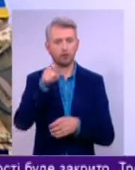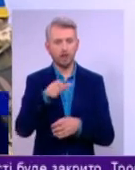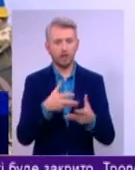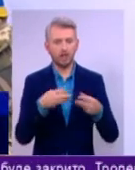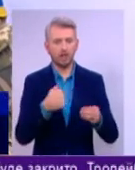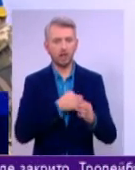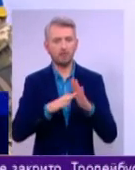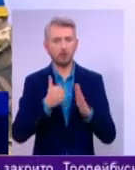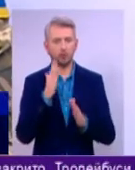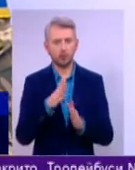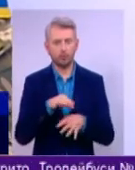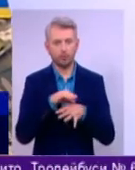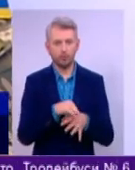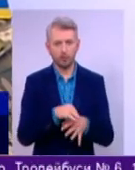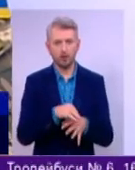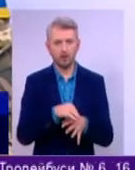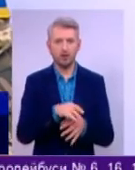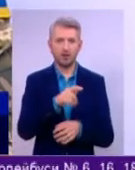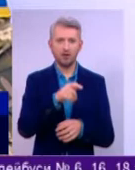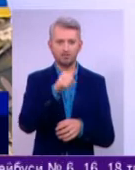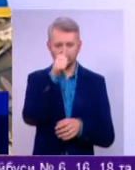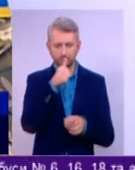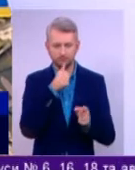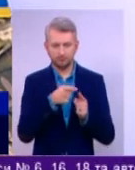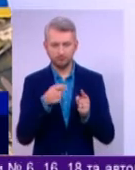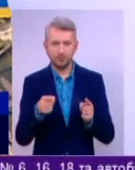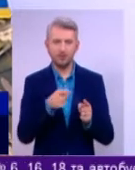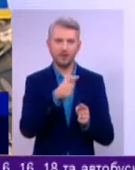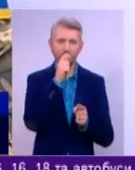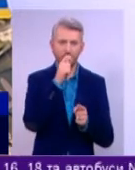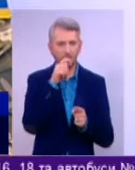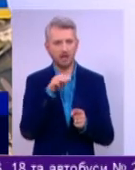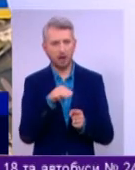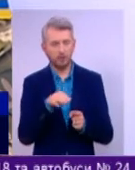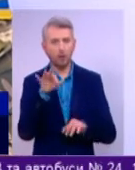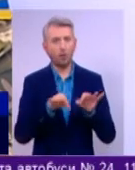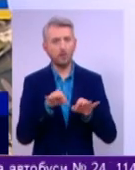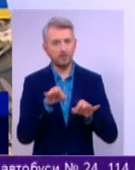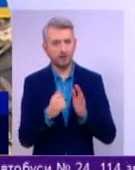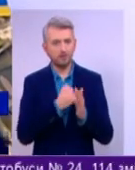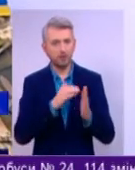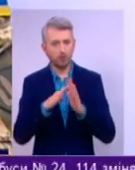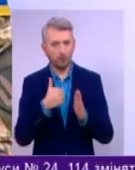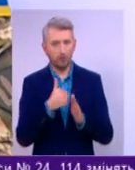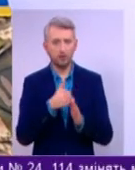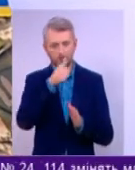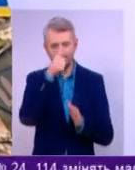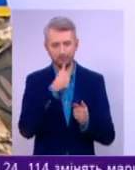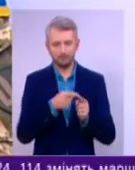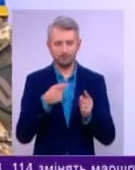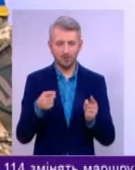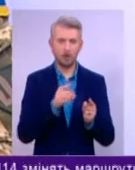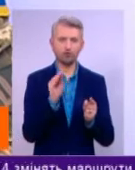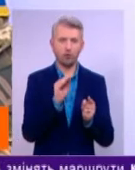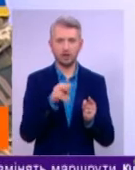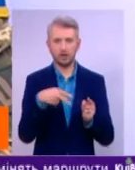призов буде проводитись в квітні-травні, а осінній призов – в жовтні-листопаді. Підлягають призову